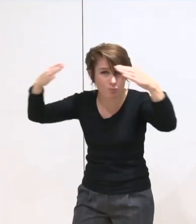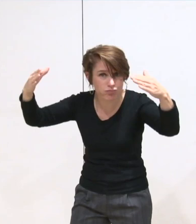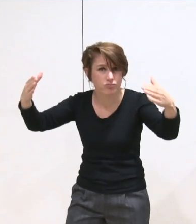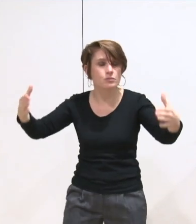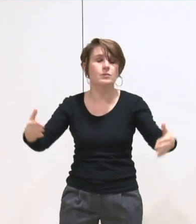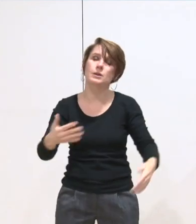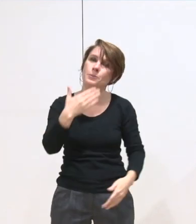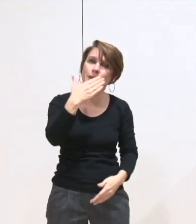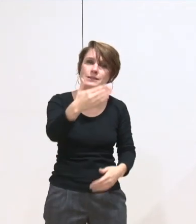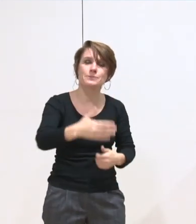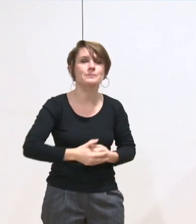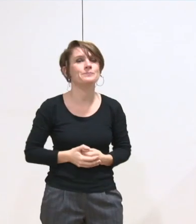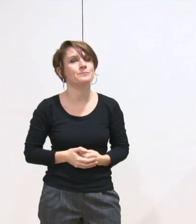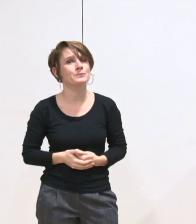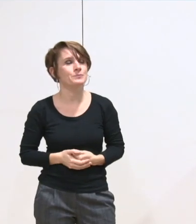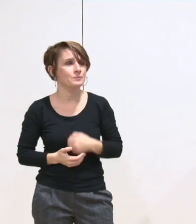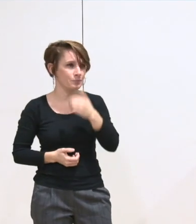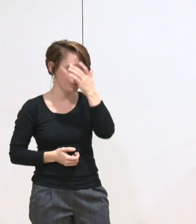remercie.